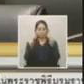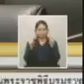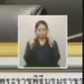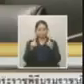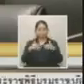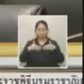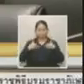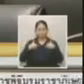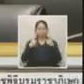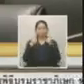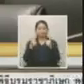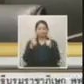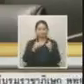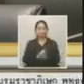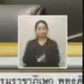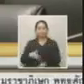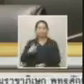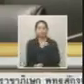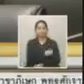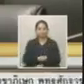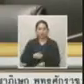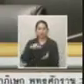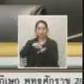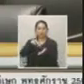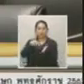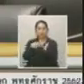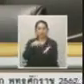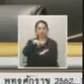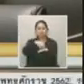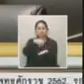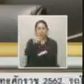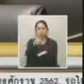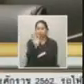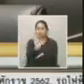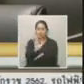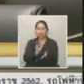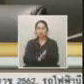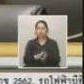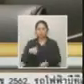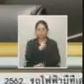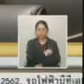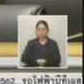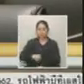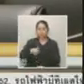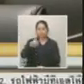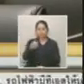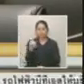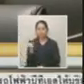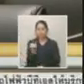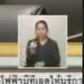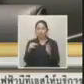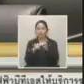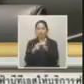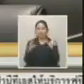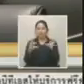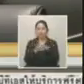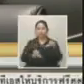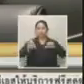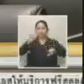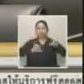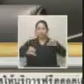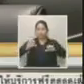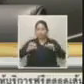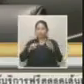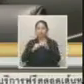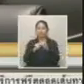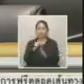ครับสุขภาพไม่ใช่เรื่องของโชคชะตาสุขภาพจะดีไม่ดีขึ้นกับเหตุปัจจัยอย่างเป็นวิทยาศาสตร์เช่นสิ่ง